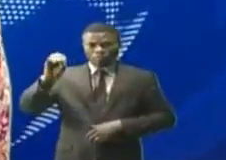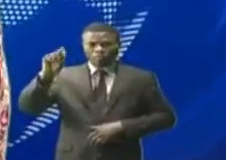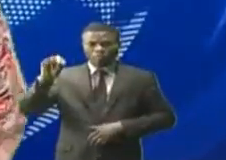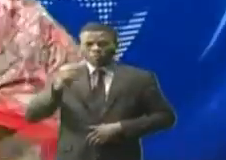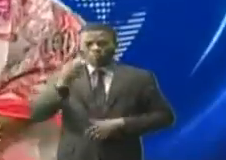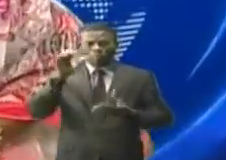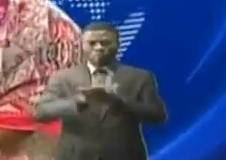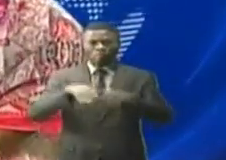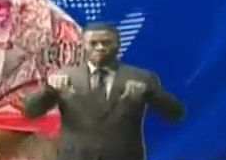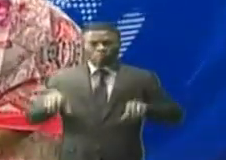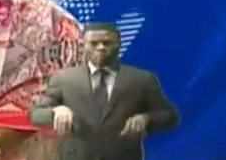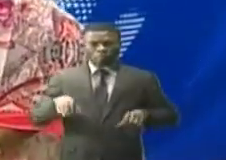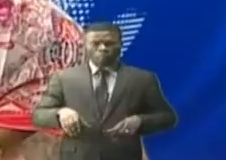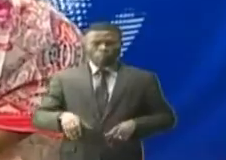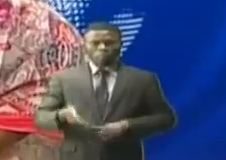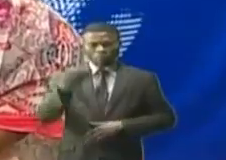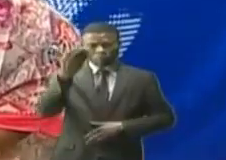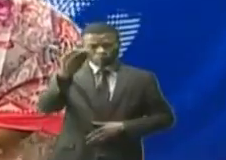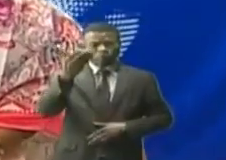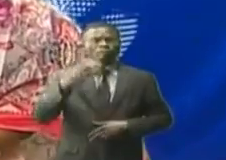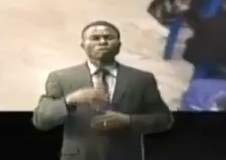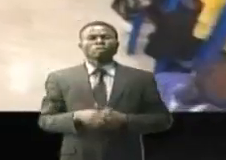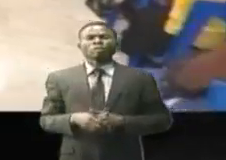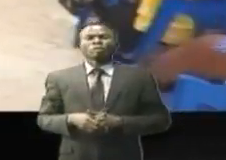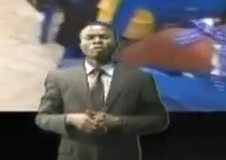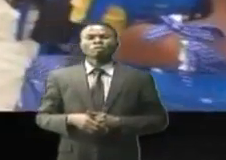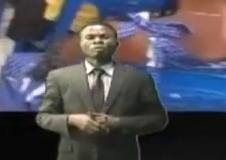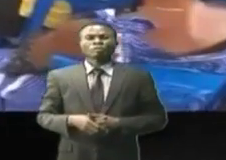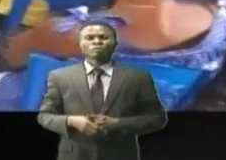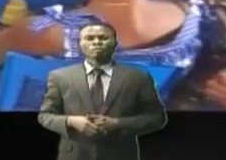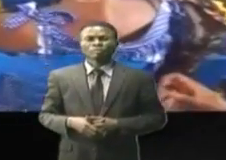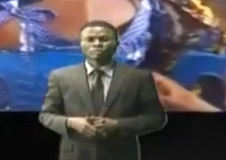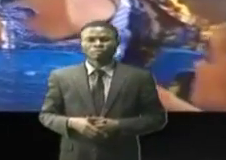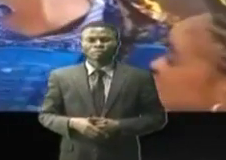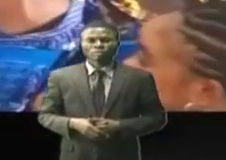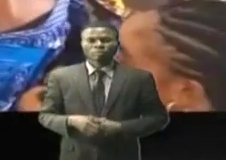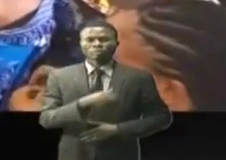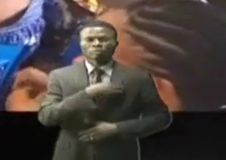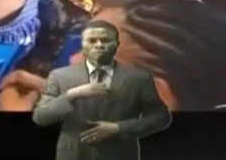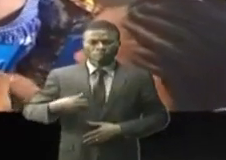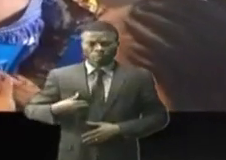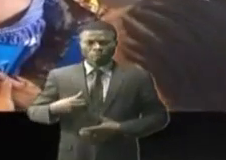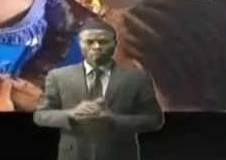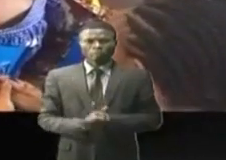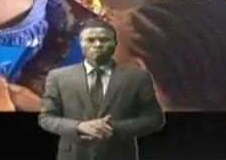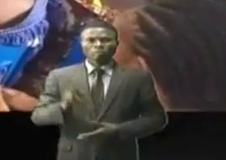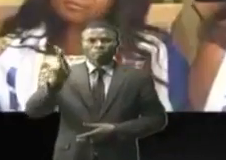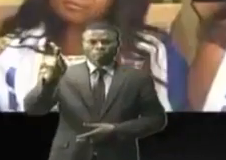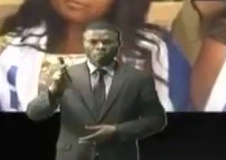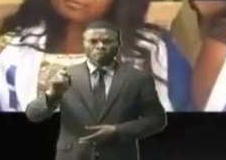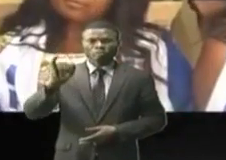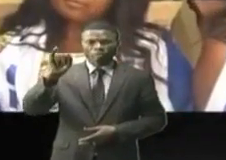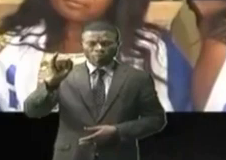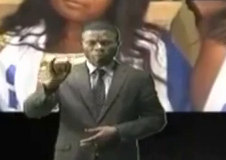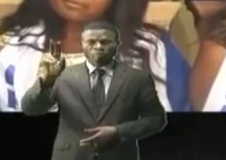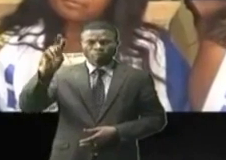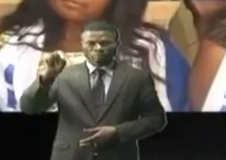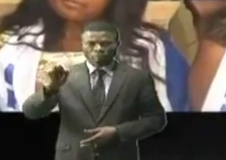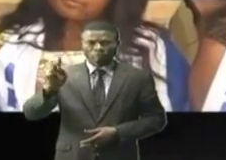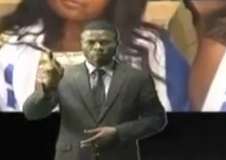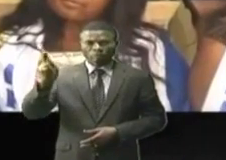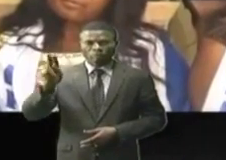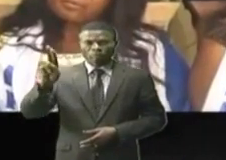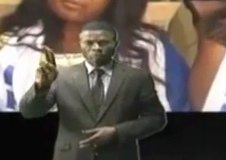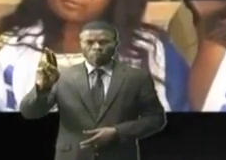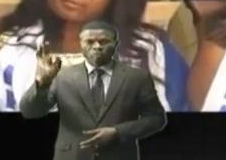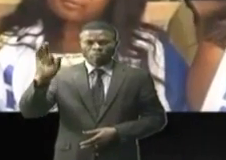Congo, Brigitte Kinkoufi Pidipio. Regardez. Brigitte Kinkoufi Pidipio, présidente de l'ONG Moissia Congo,